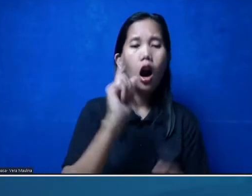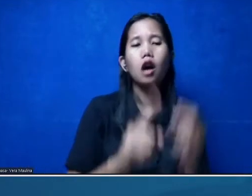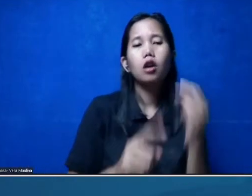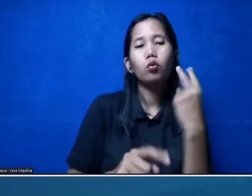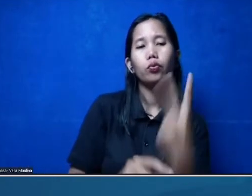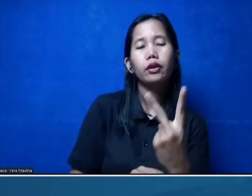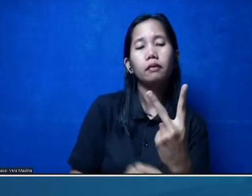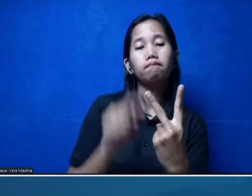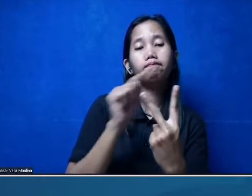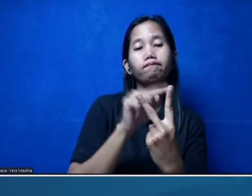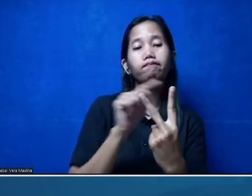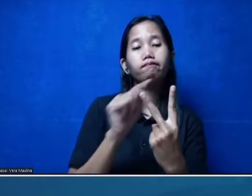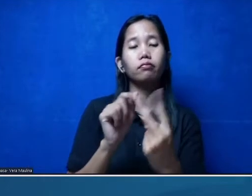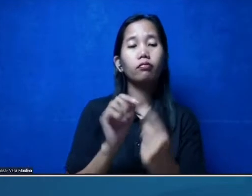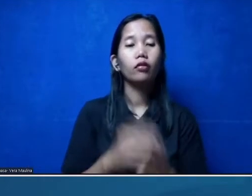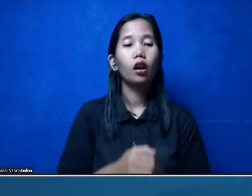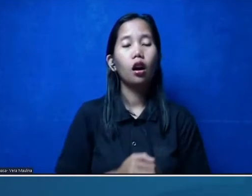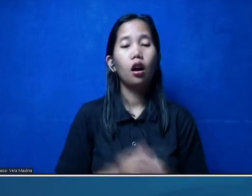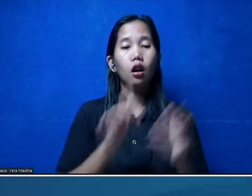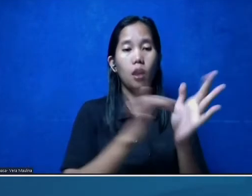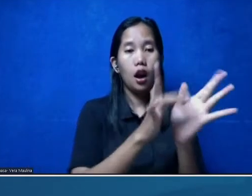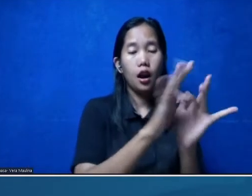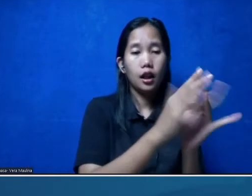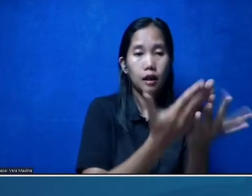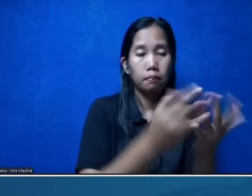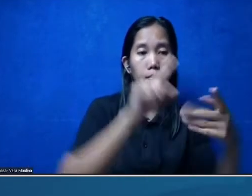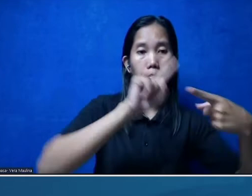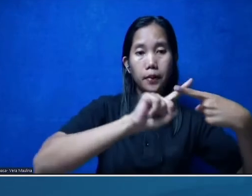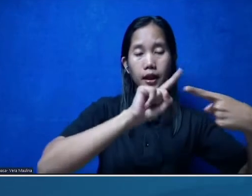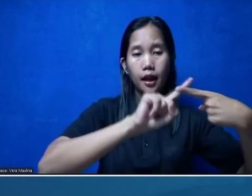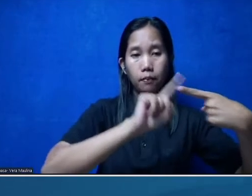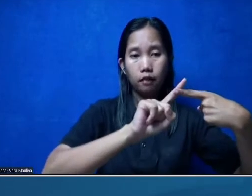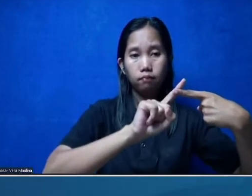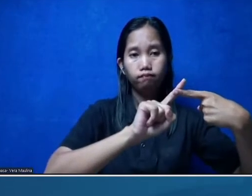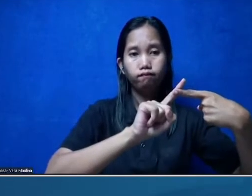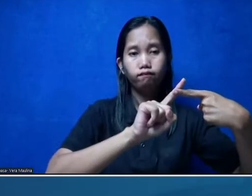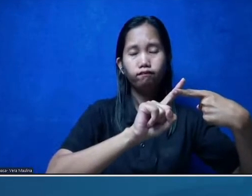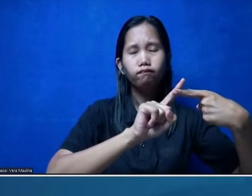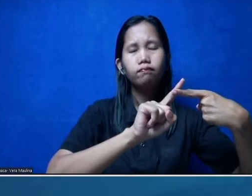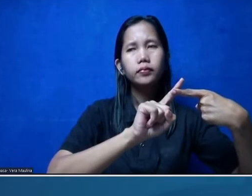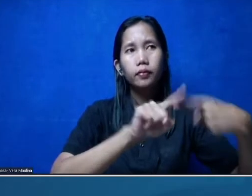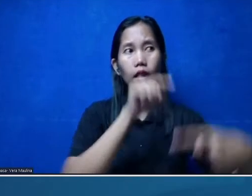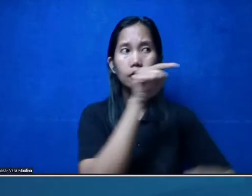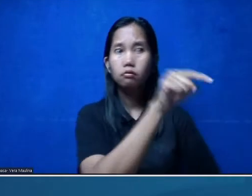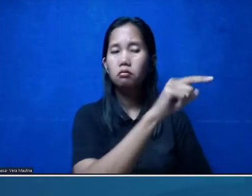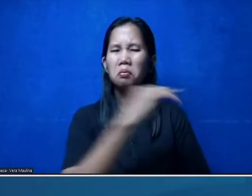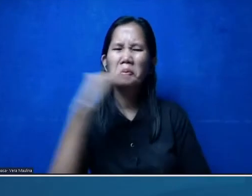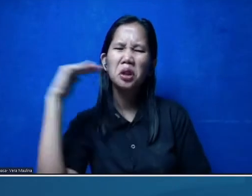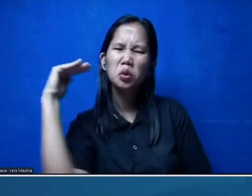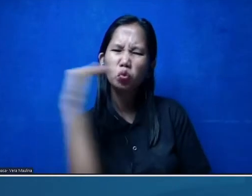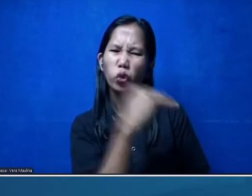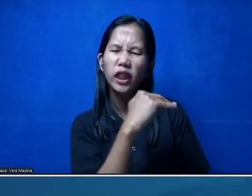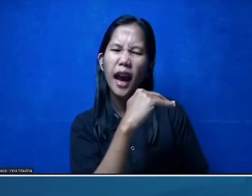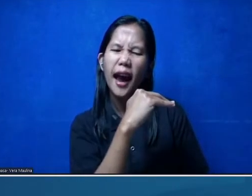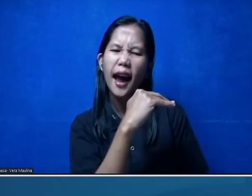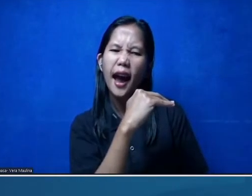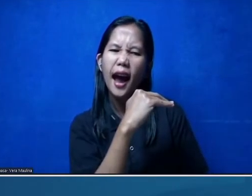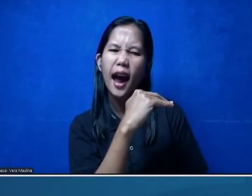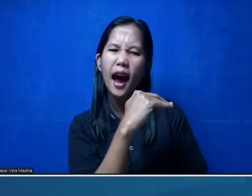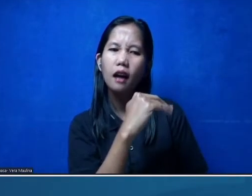Pendusta ya dia ini adalah tukang tipu ya biasa kalau jaman sekarang